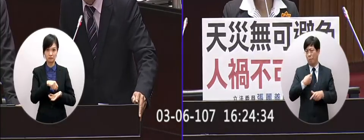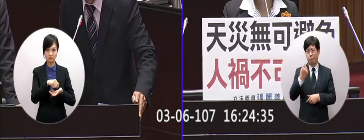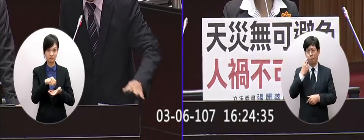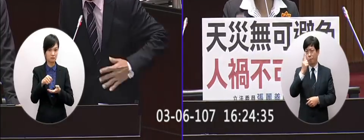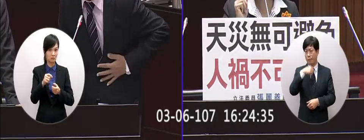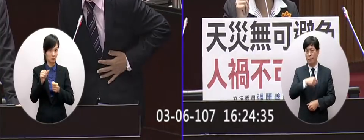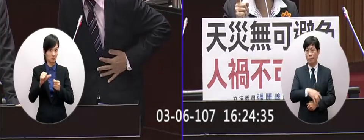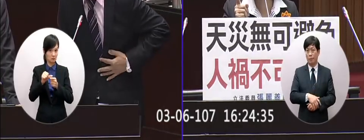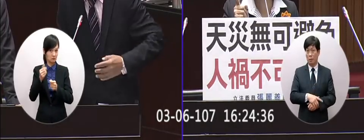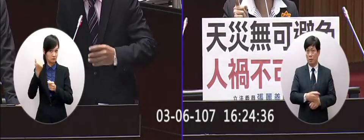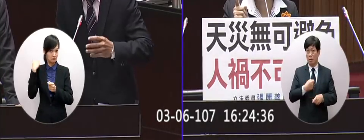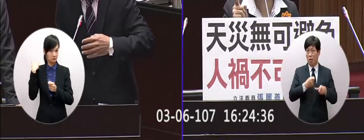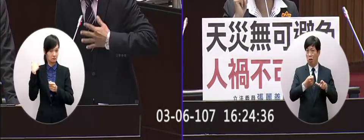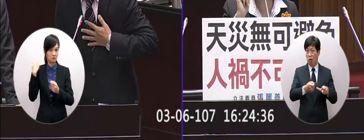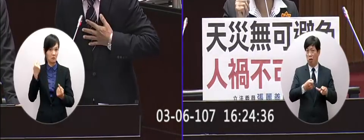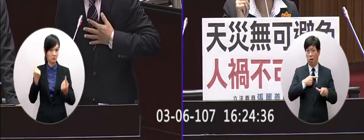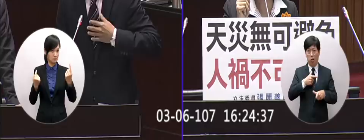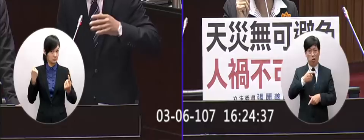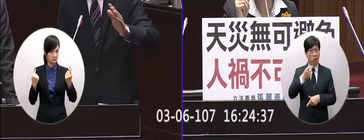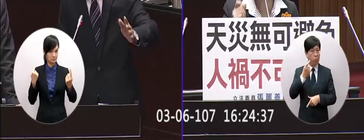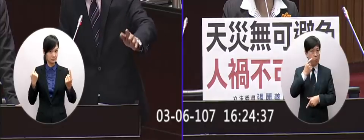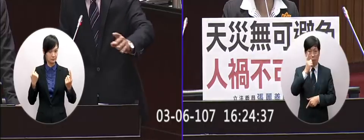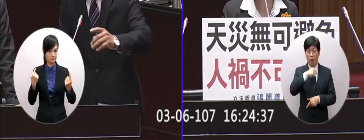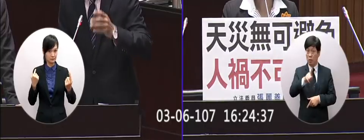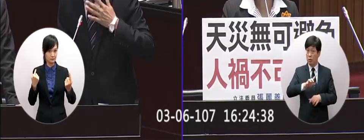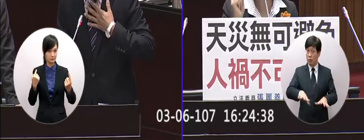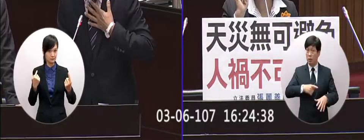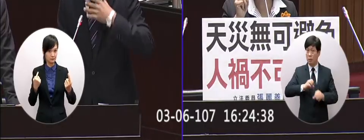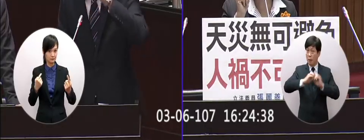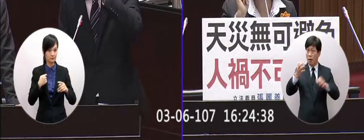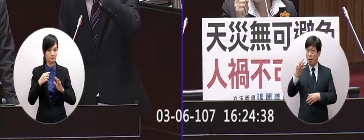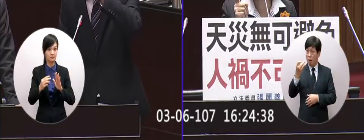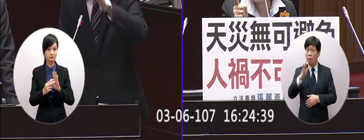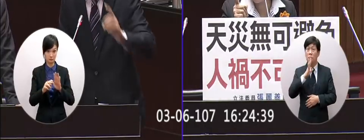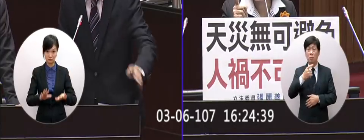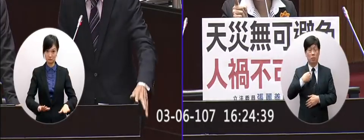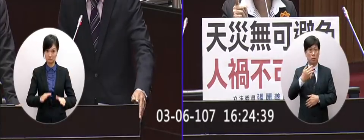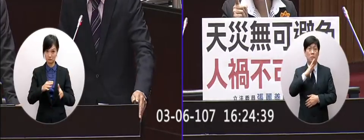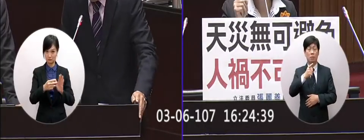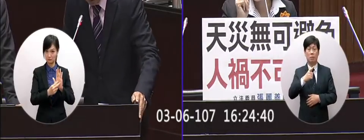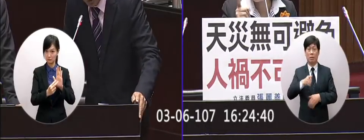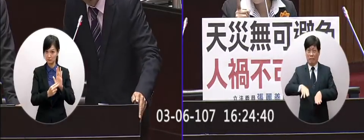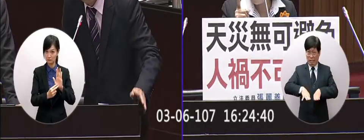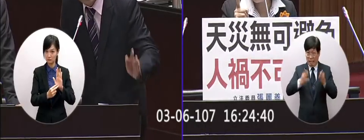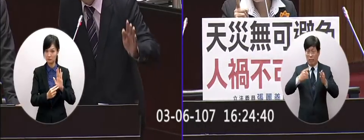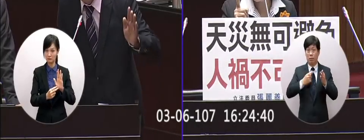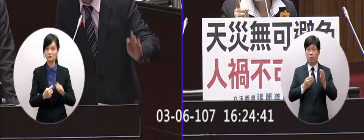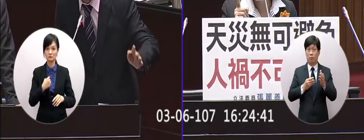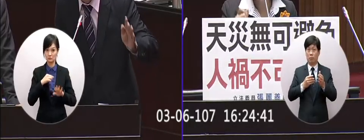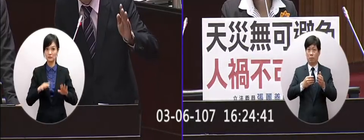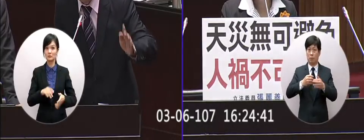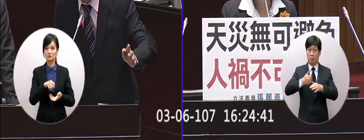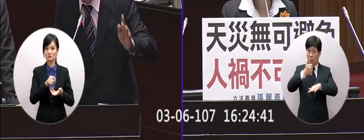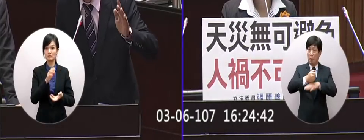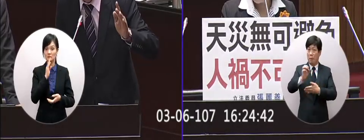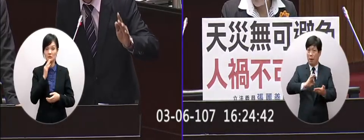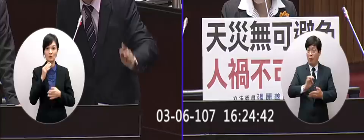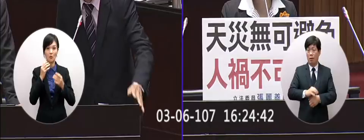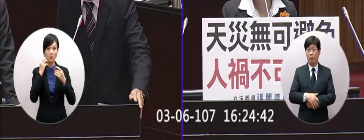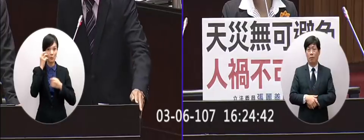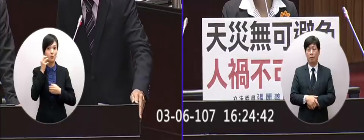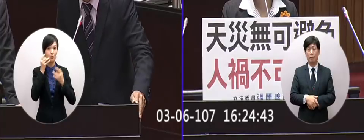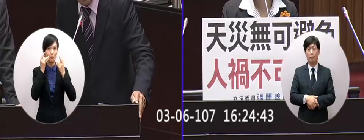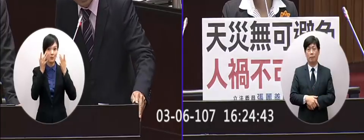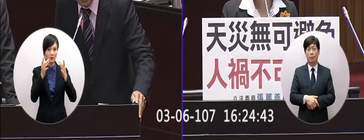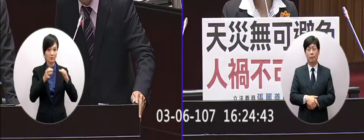哦。 过去五年， 你不要公然说谎。你现在讲的价格是属于上架，上架。 我在讲的是果菜批发市场